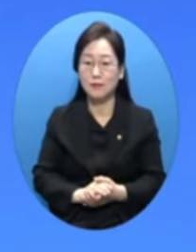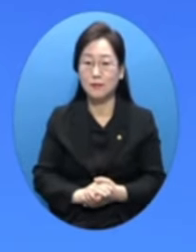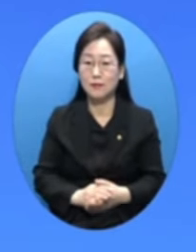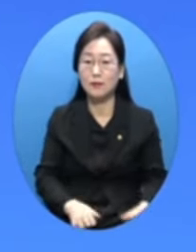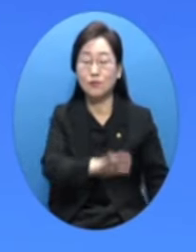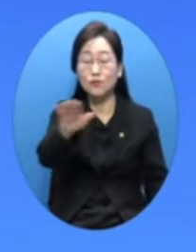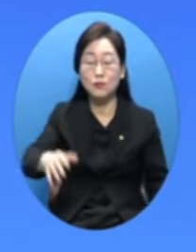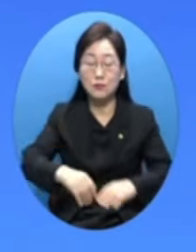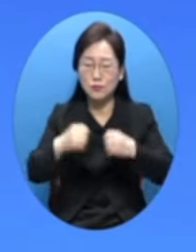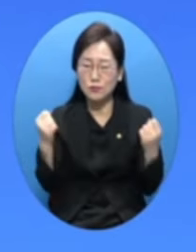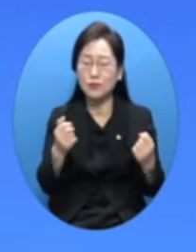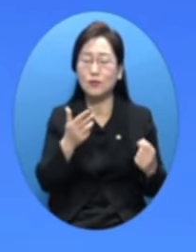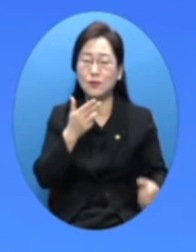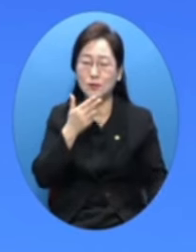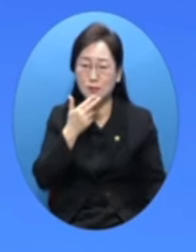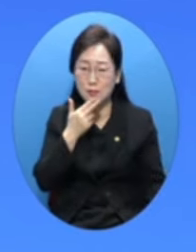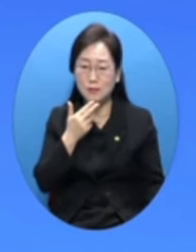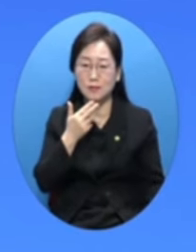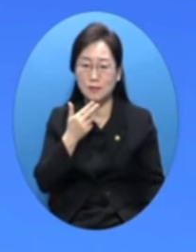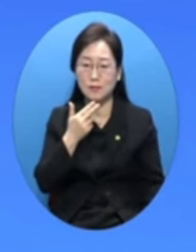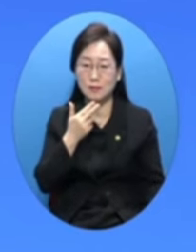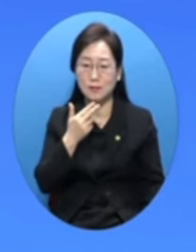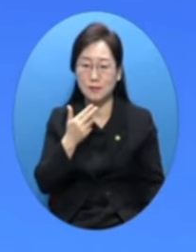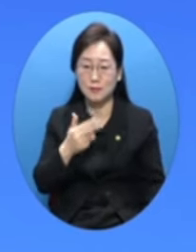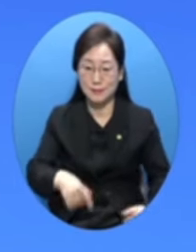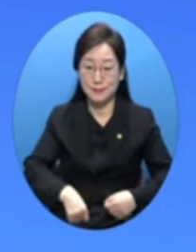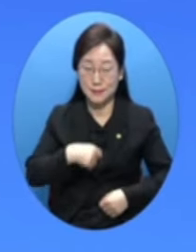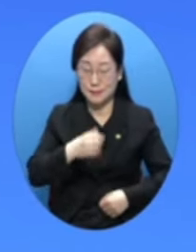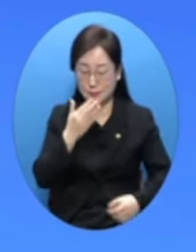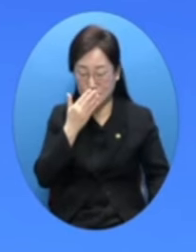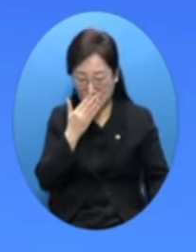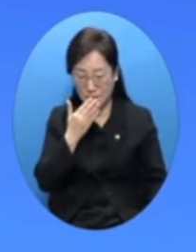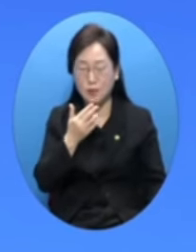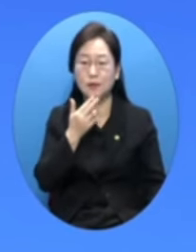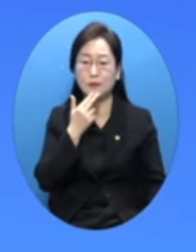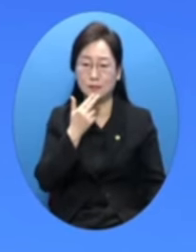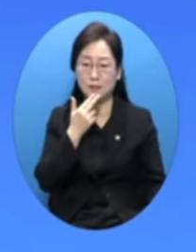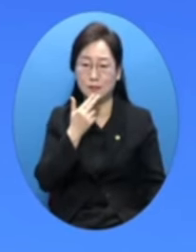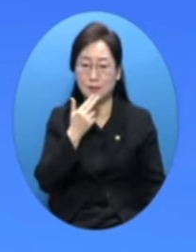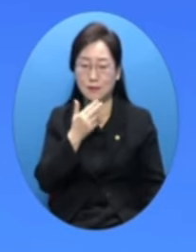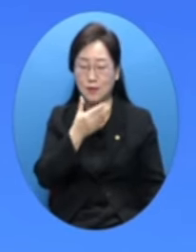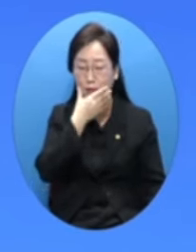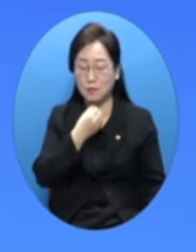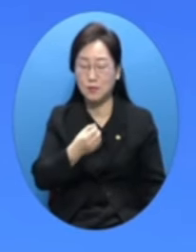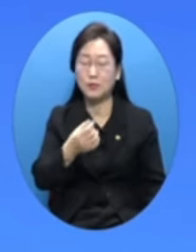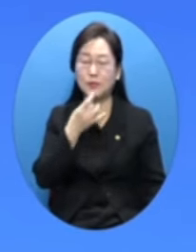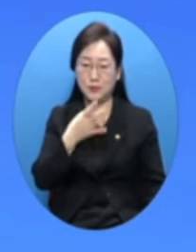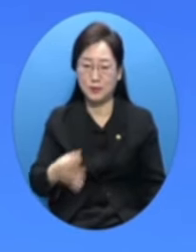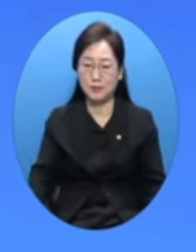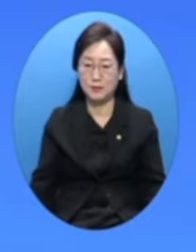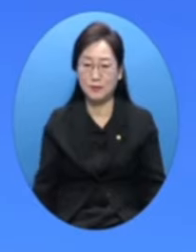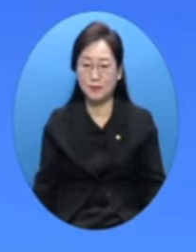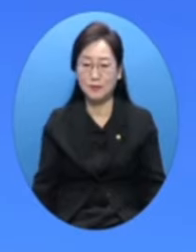우리들이 순종하지 않아서, 진정으로 낮아지지 않아서 큰 복을 받지 못하는 것입니다.